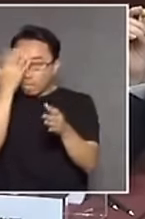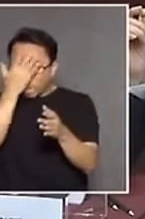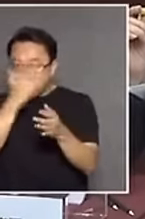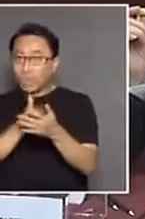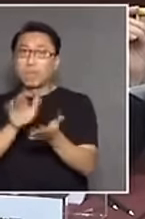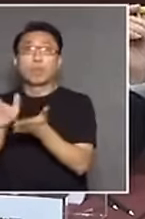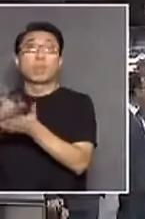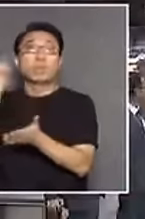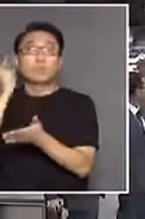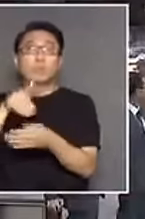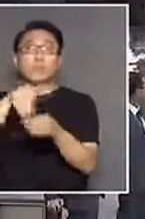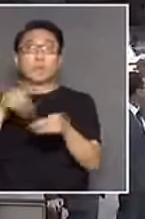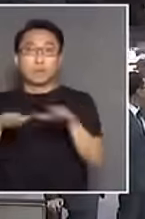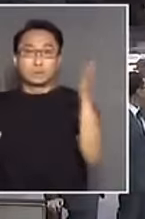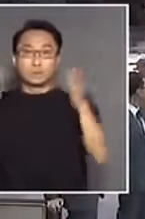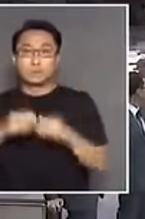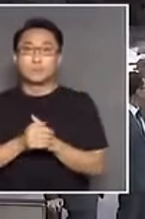開始投票。